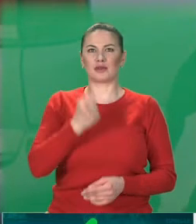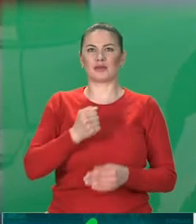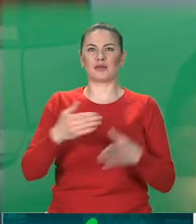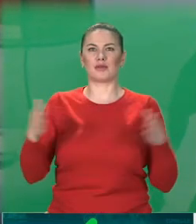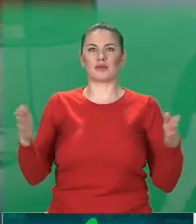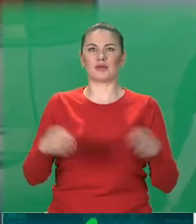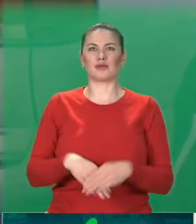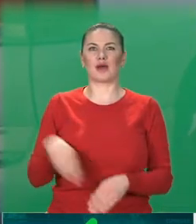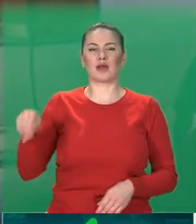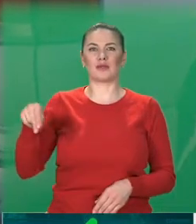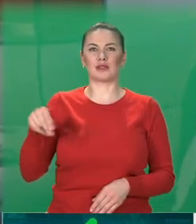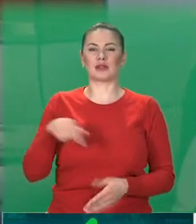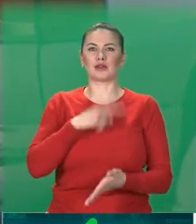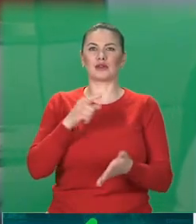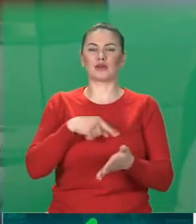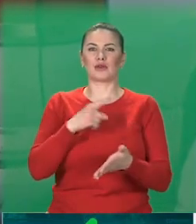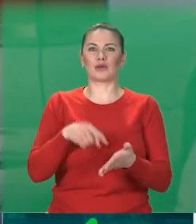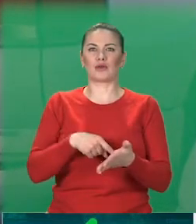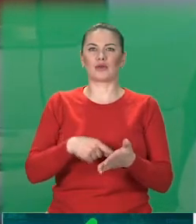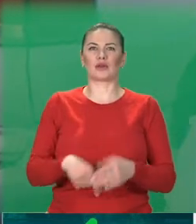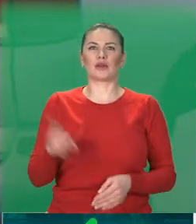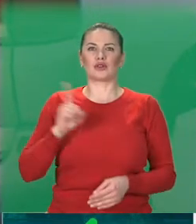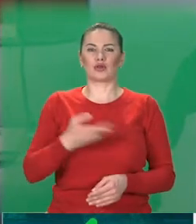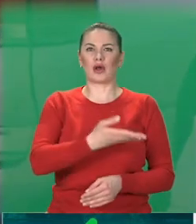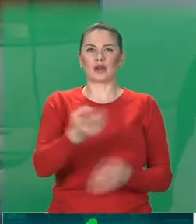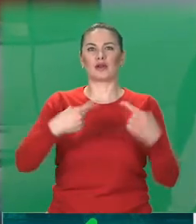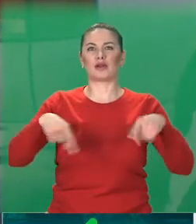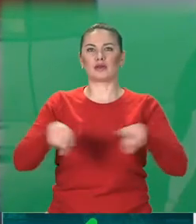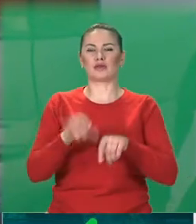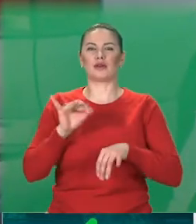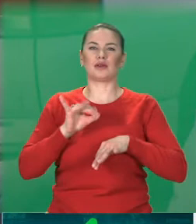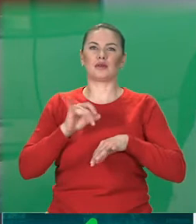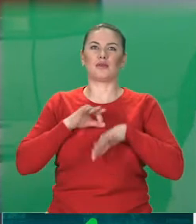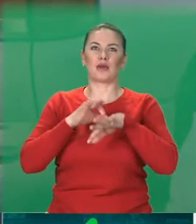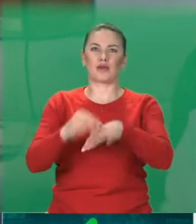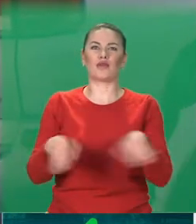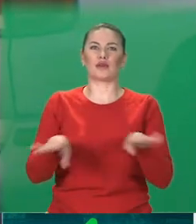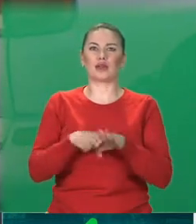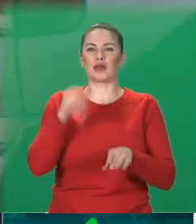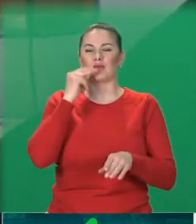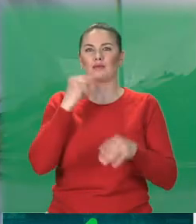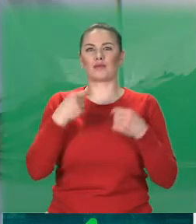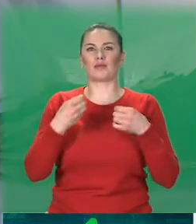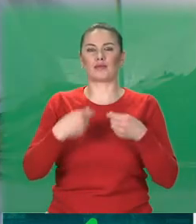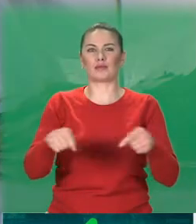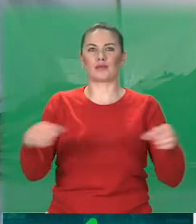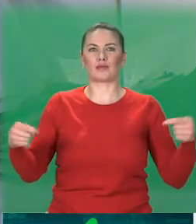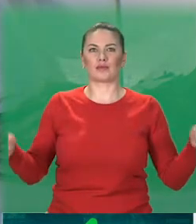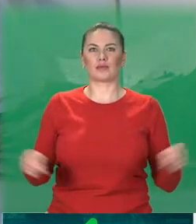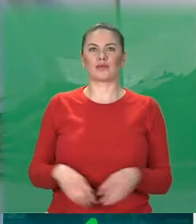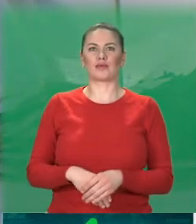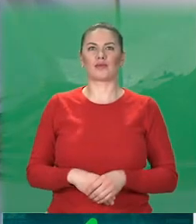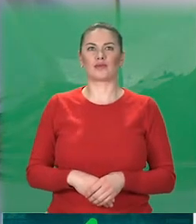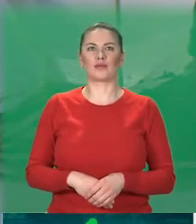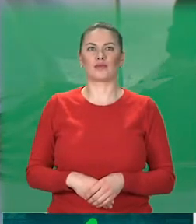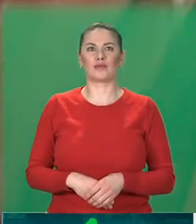города, торговли, что они это делают. Потому что это организовать ярмарку – это большой труд. За это им спасибо. Кроме того, для